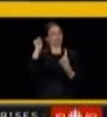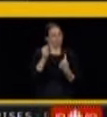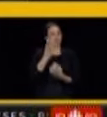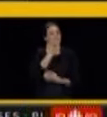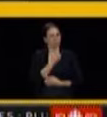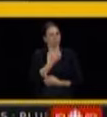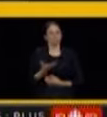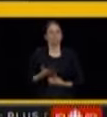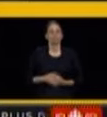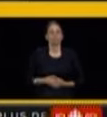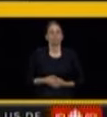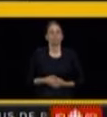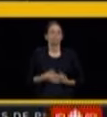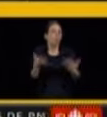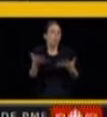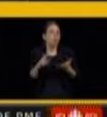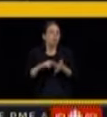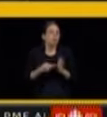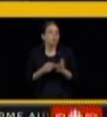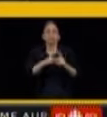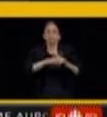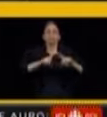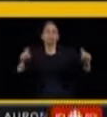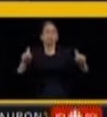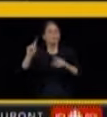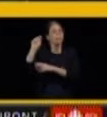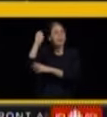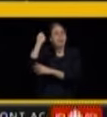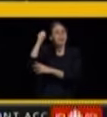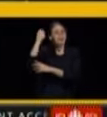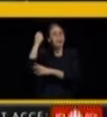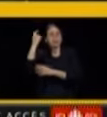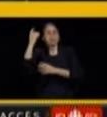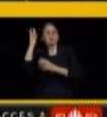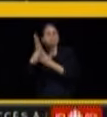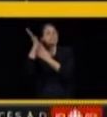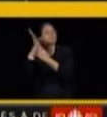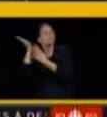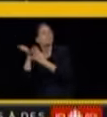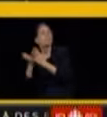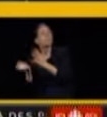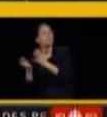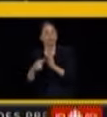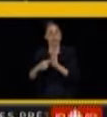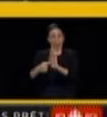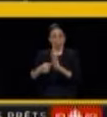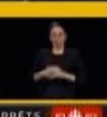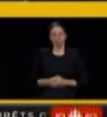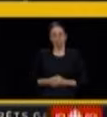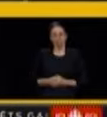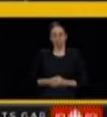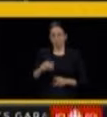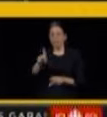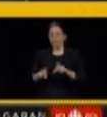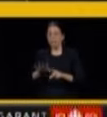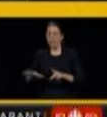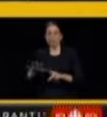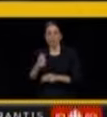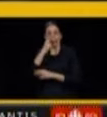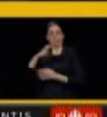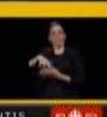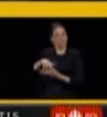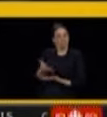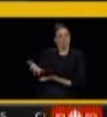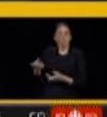par là, il y a toutes sortes de théories. Est-ce qu'on doit immuniser les personnes qui sont moins à risque